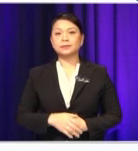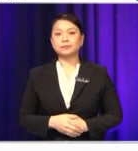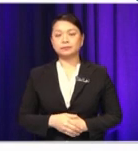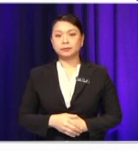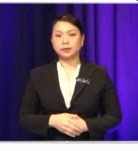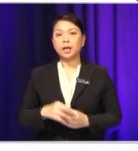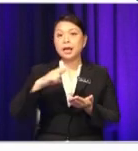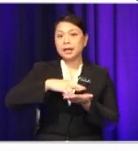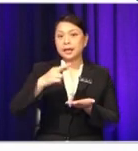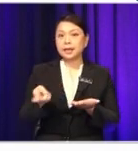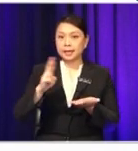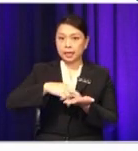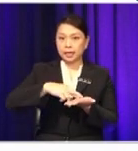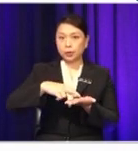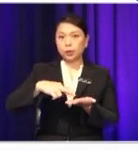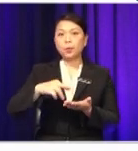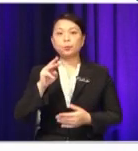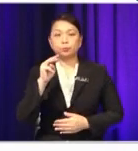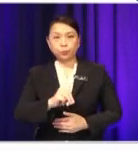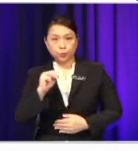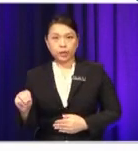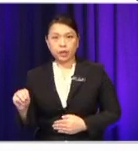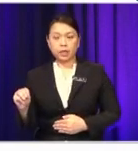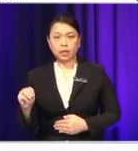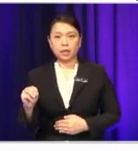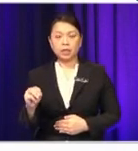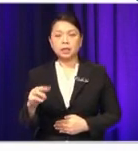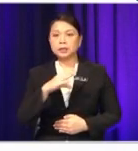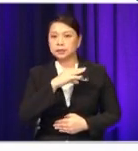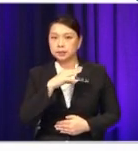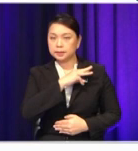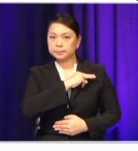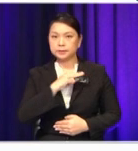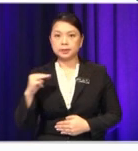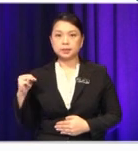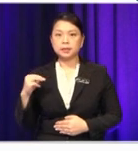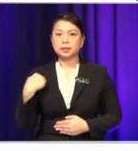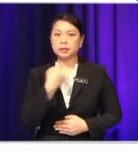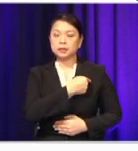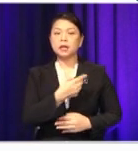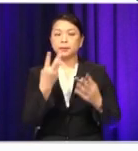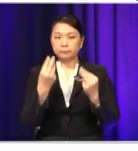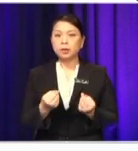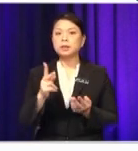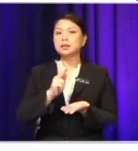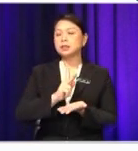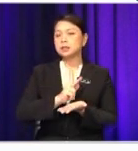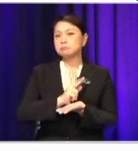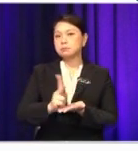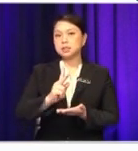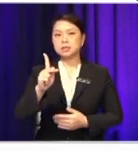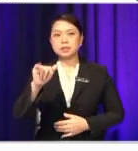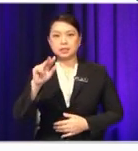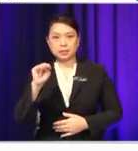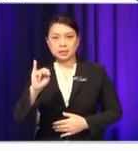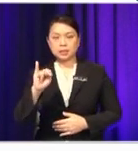kita di dalam sistem yang ada dalam Kementerian Pendidikan Malaysia ini. Manakala kita juga nak mengemaskini e-operasi, di mana e-operasi ini adalah